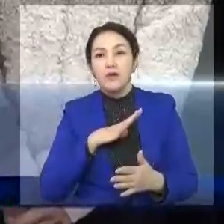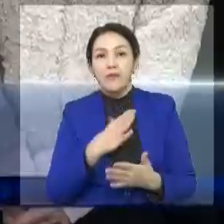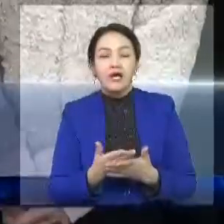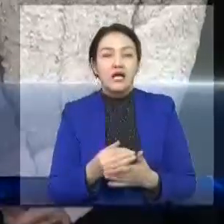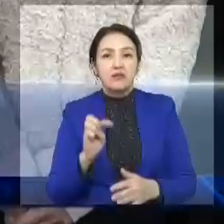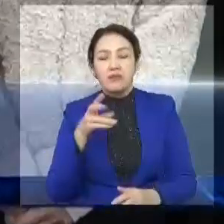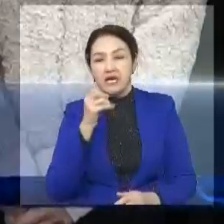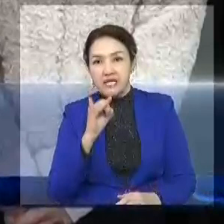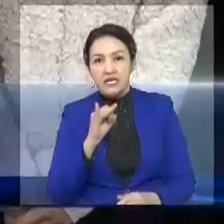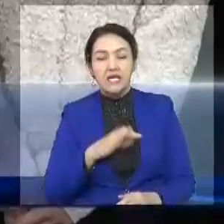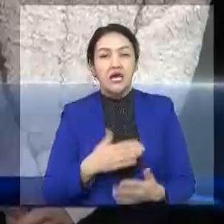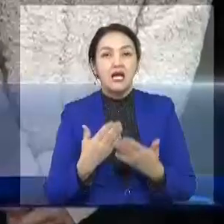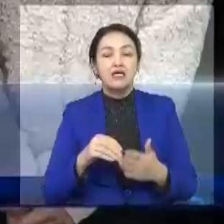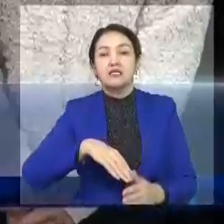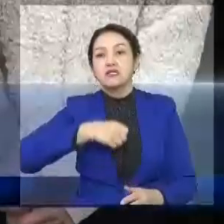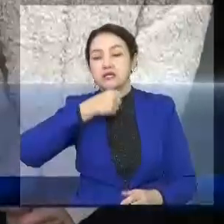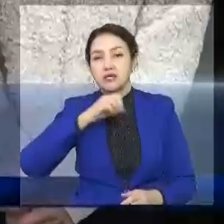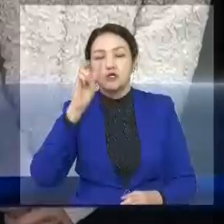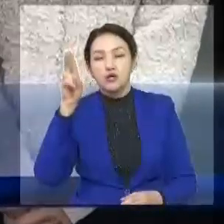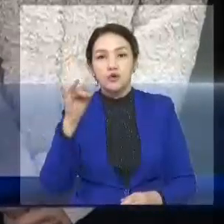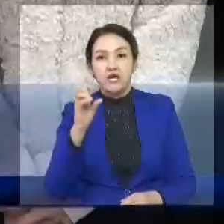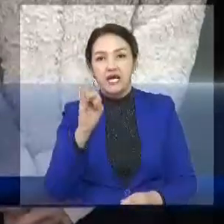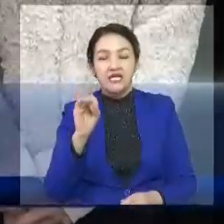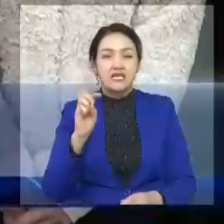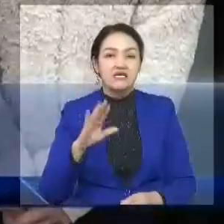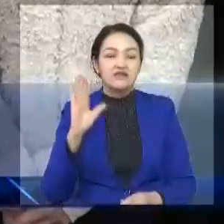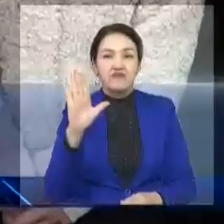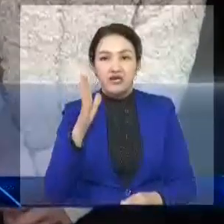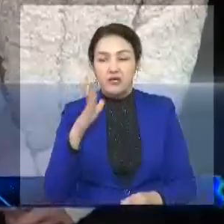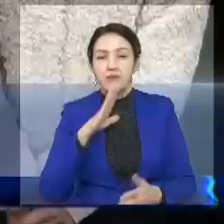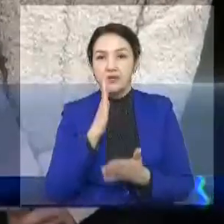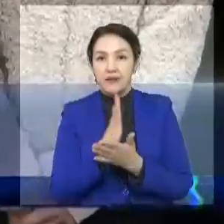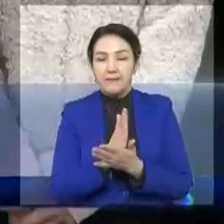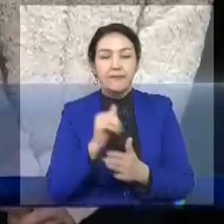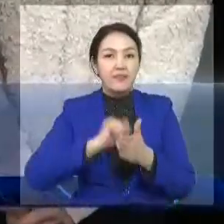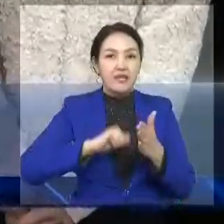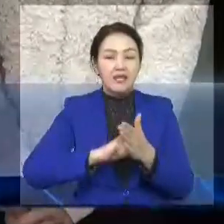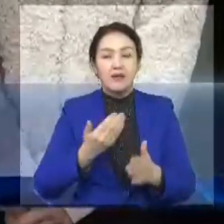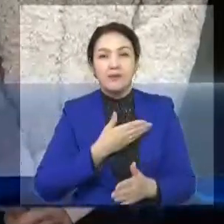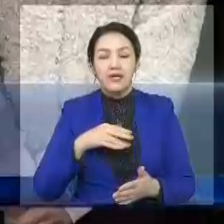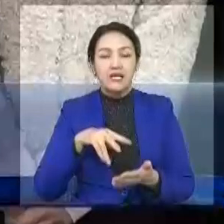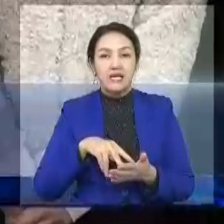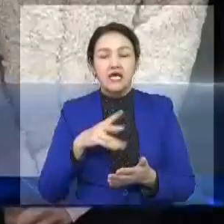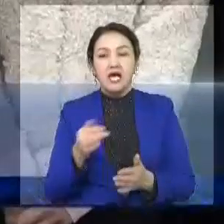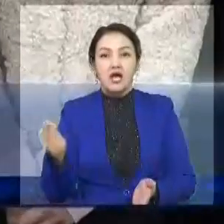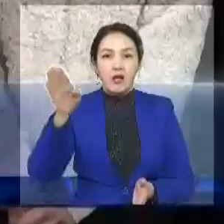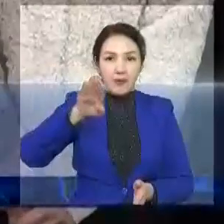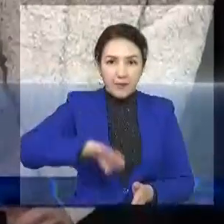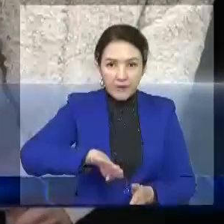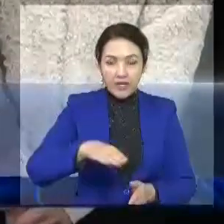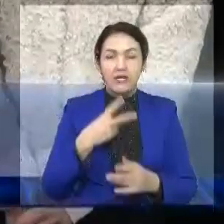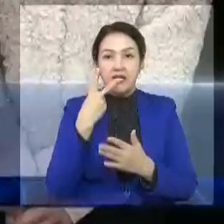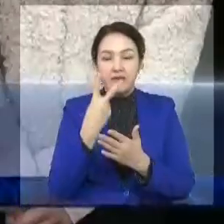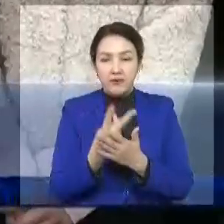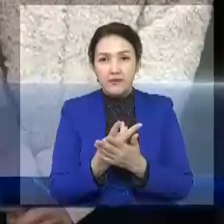были калмаки в основном, а для старшего и среднего жуза – джунгары с востока. Это и есть основная причина, почему наши располагались на холме. Сейчас, как вы